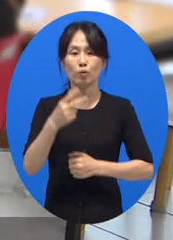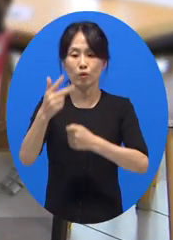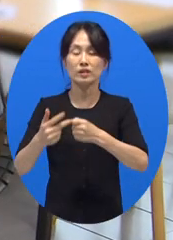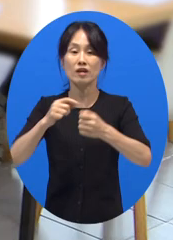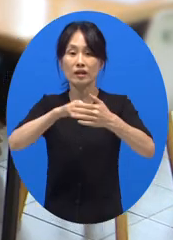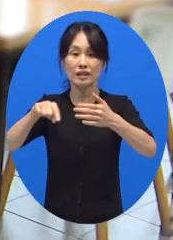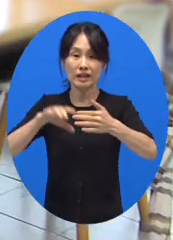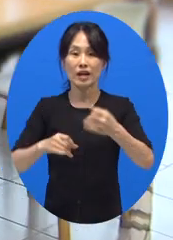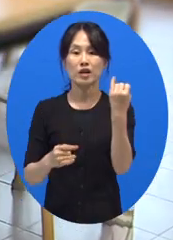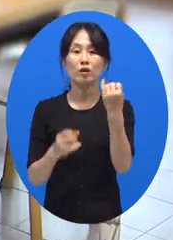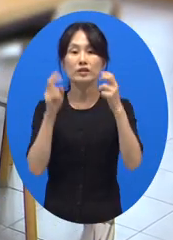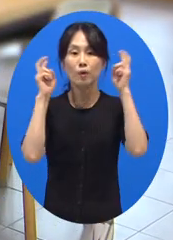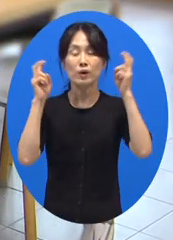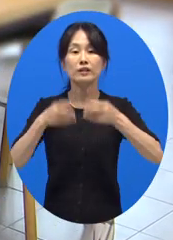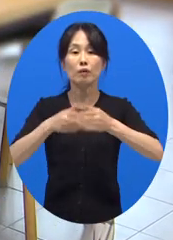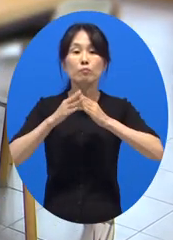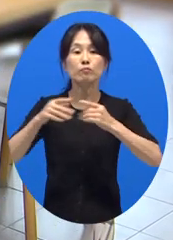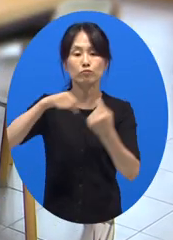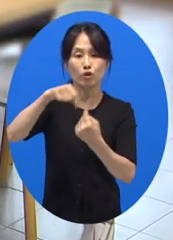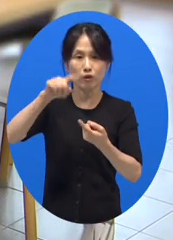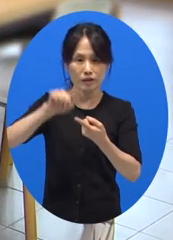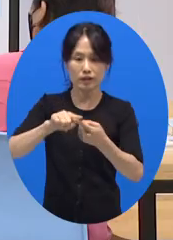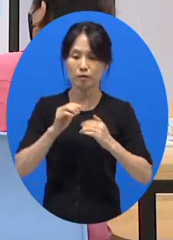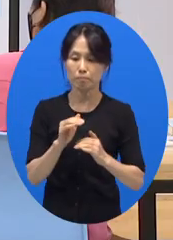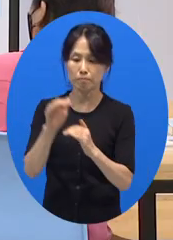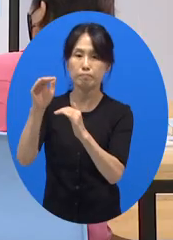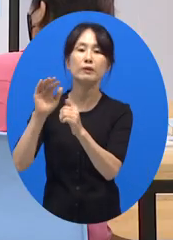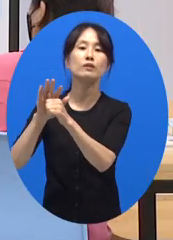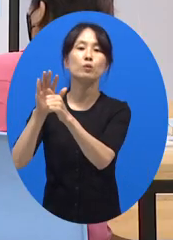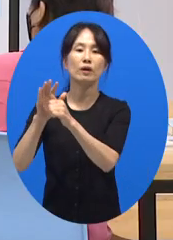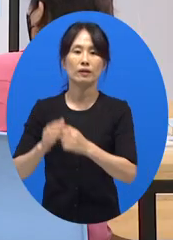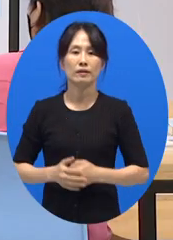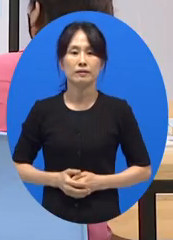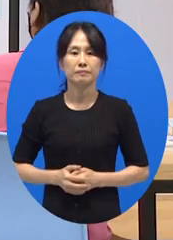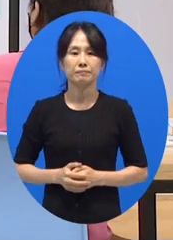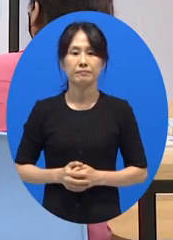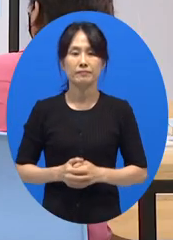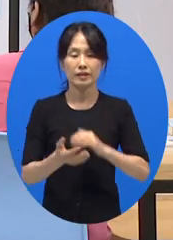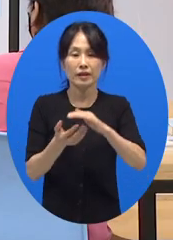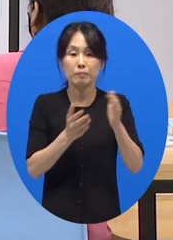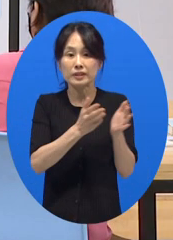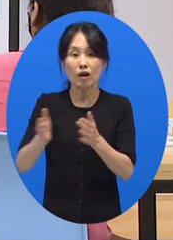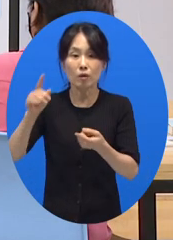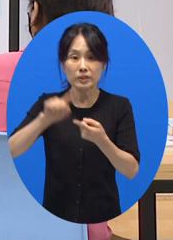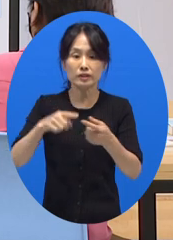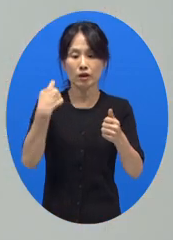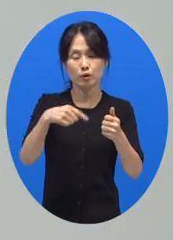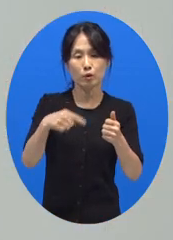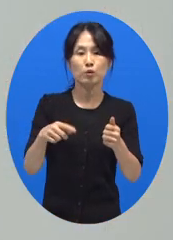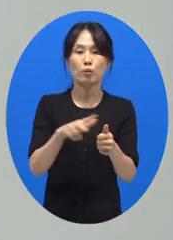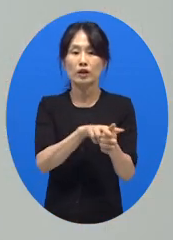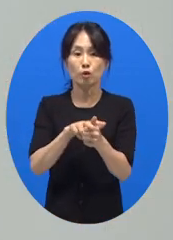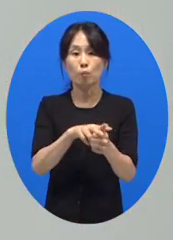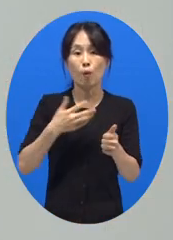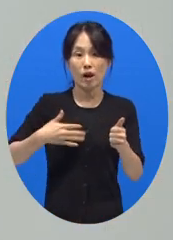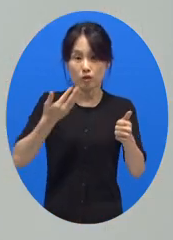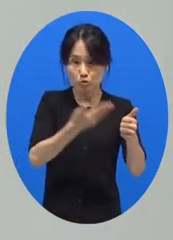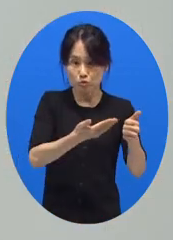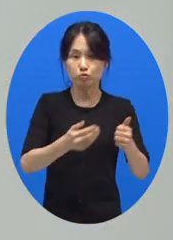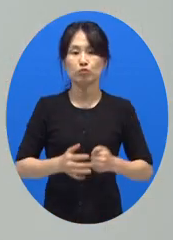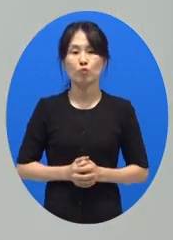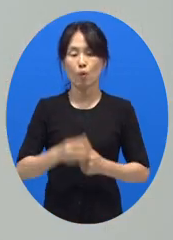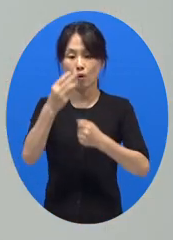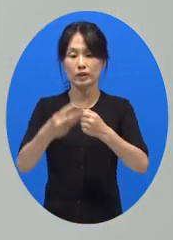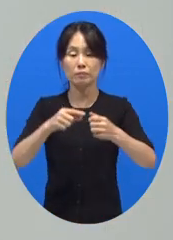단계부터 창업 7년 차 이내에 여성 기업을 대상으로 성장 단계별로 돕습니다. 예비 창업 단계에서는 교육과